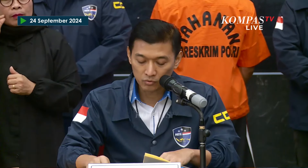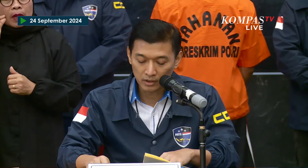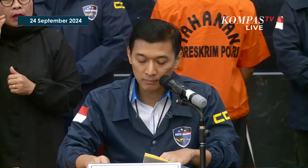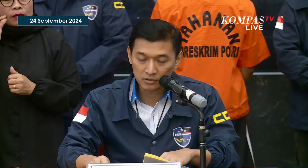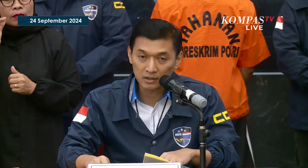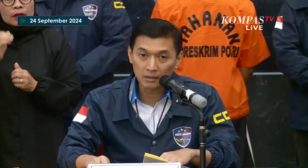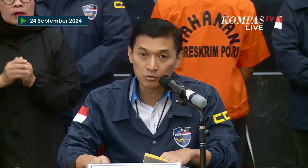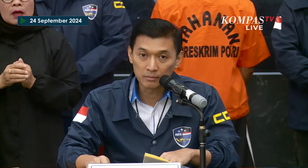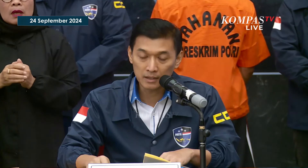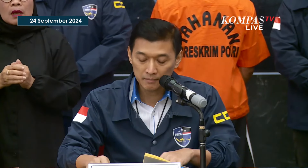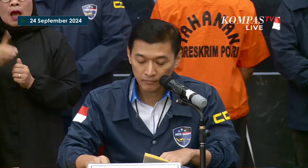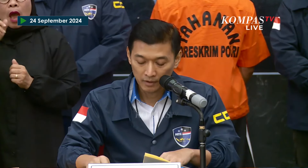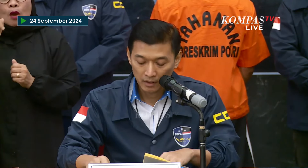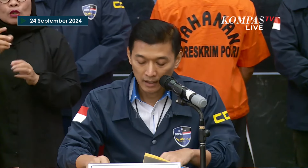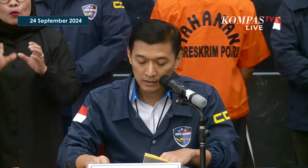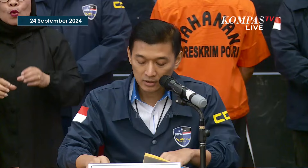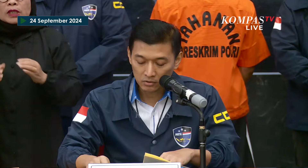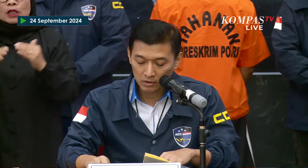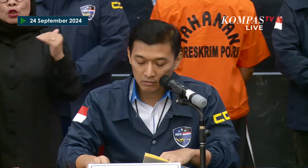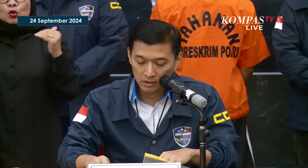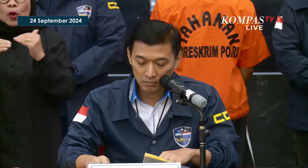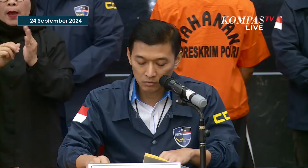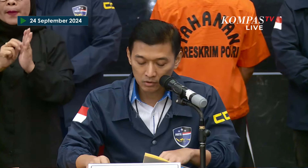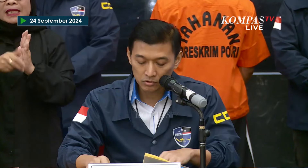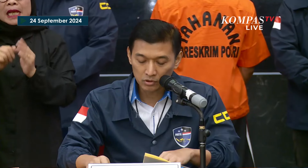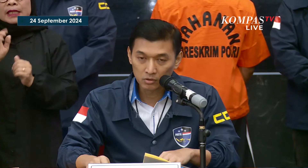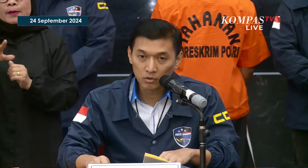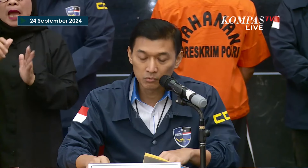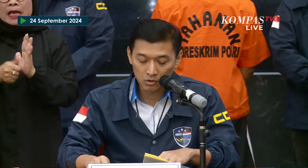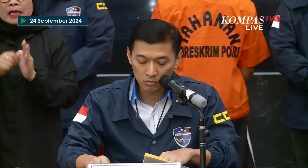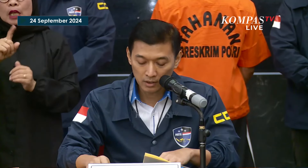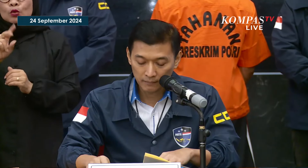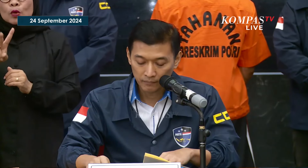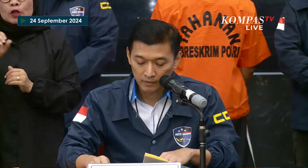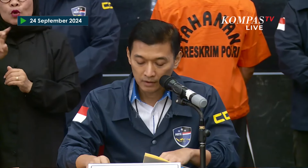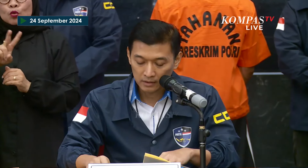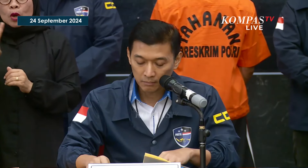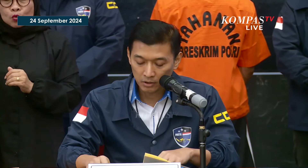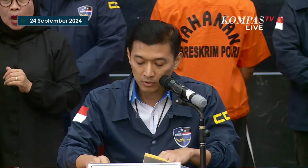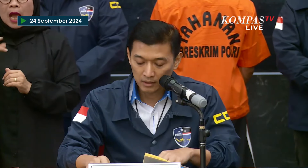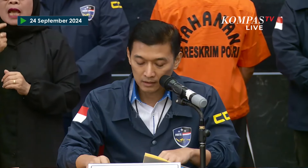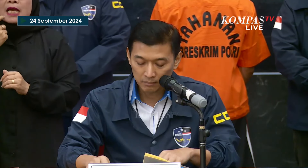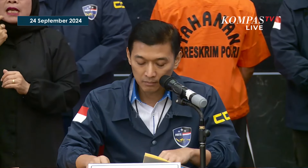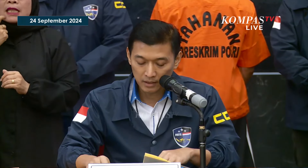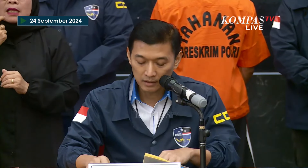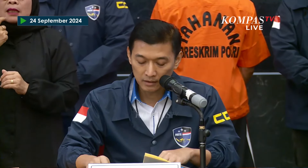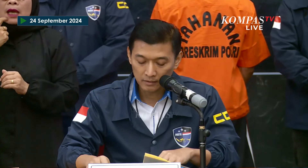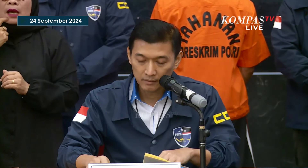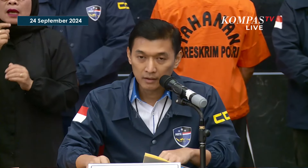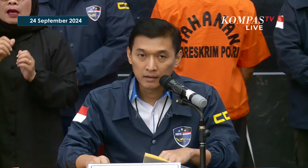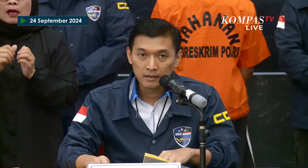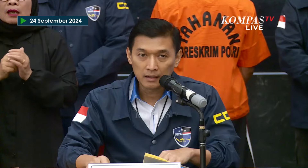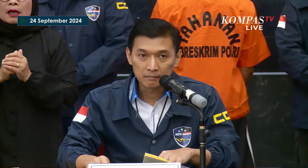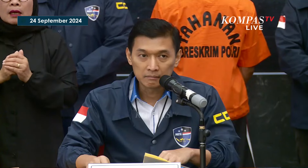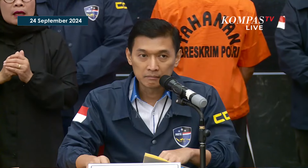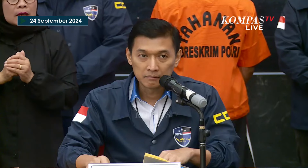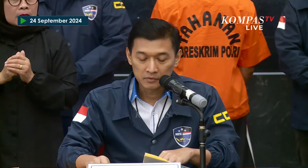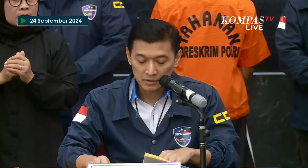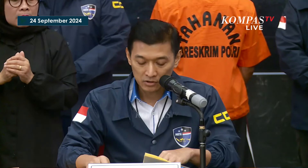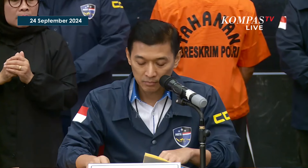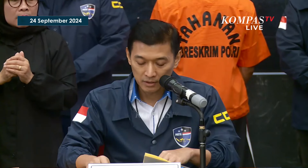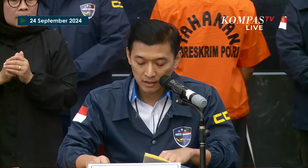lain. Sesuai dengan pasal 65 ayat 1 Undang-Undang Nomor 27 tahun 2022 tentang perlindungan data pribadi